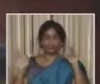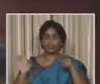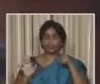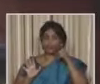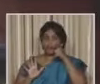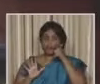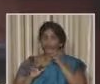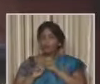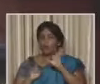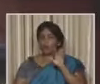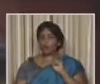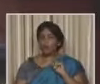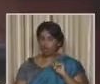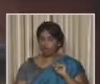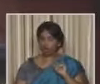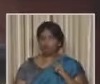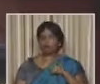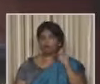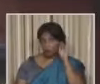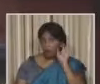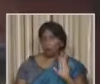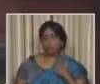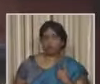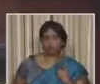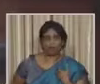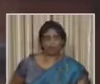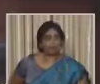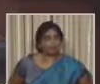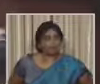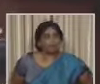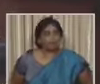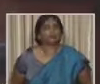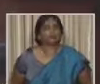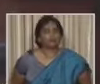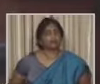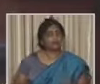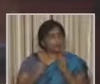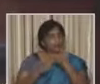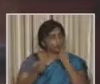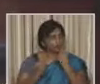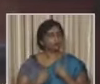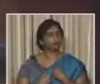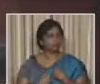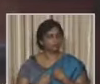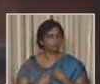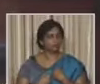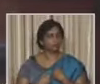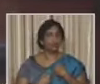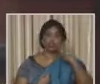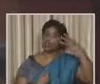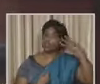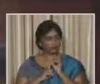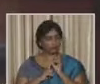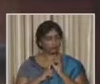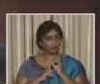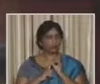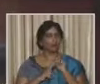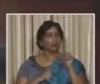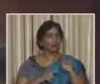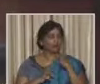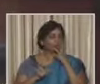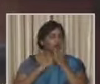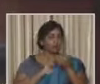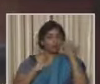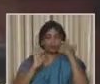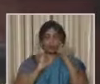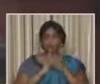சென்றது? இந்த விடயங்களை நாங்கள் அறிந்து கொள்ள வேண்டும். புலனாய்வு செய்து எங்களுக்கு கூறுங்கள். மூன்றாவது விடயம், இந்த தாக்குதல்